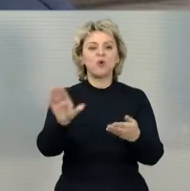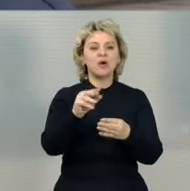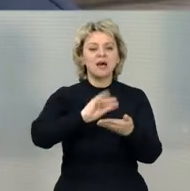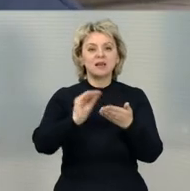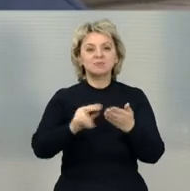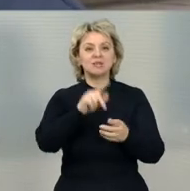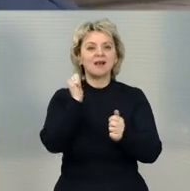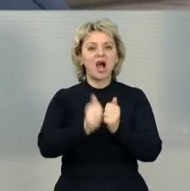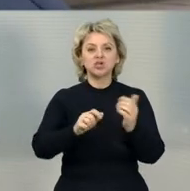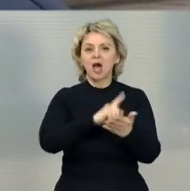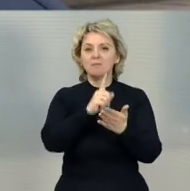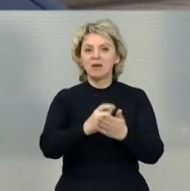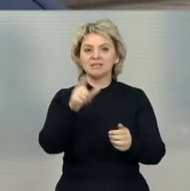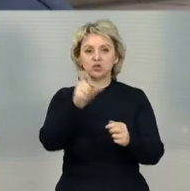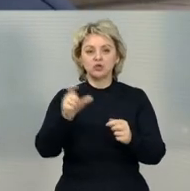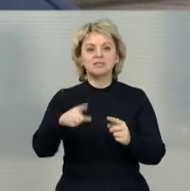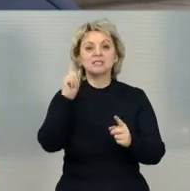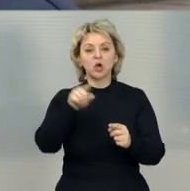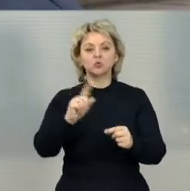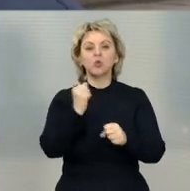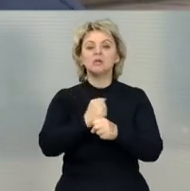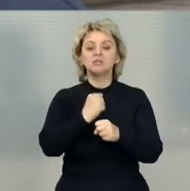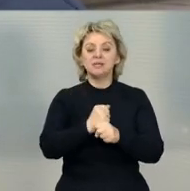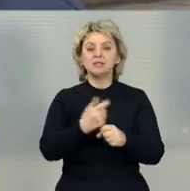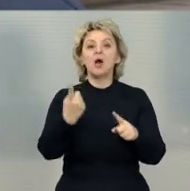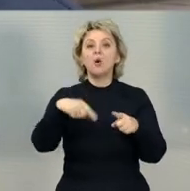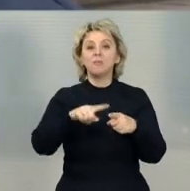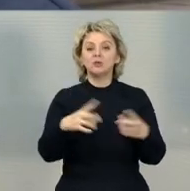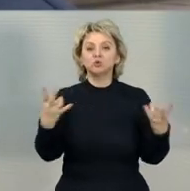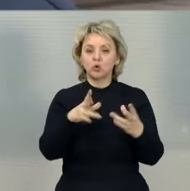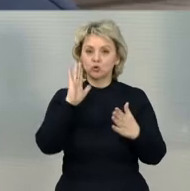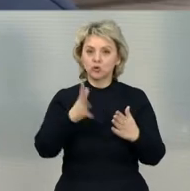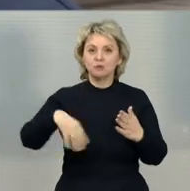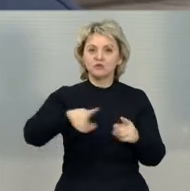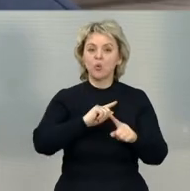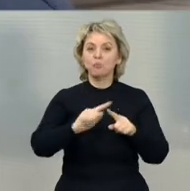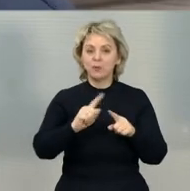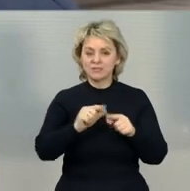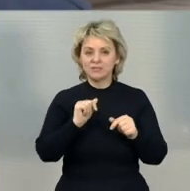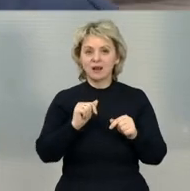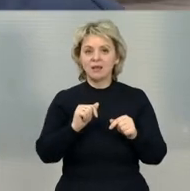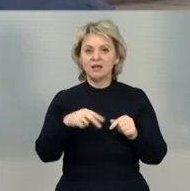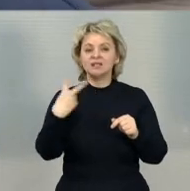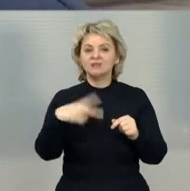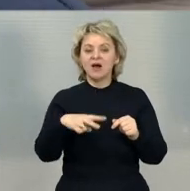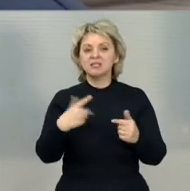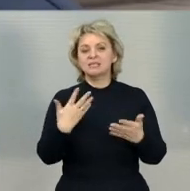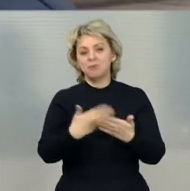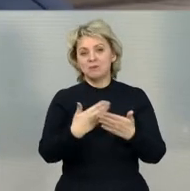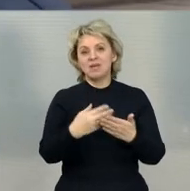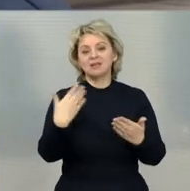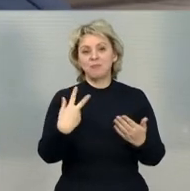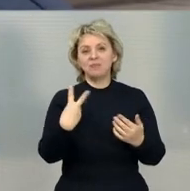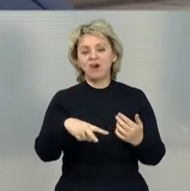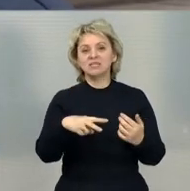свои обязанности, каждый уже четко знает, что он будет делать, потому что надо будет все это быстро, 20, где-то примерно